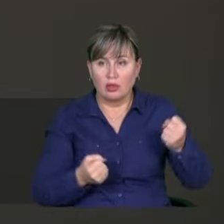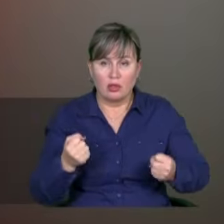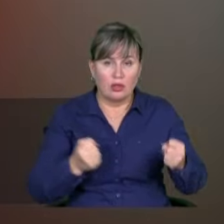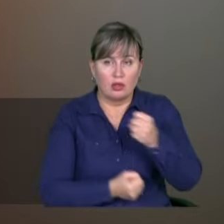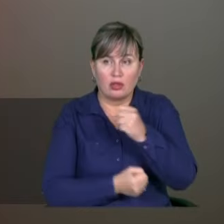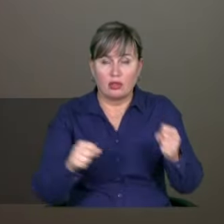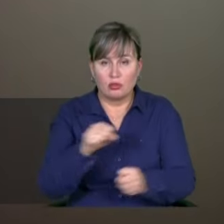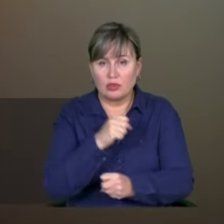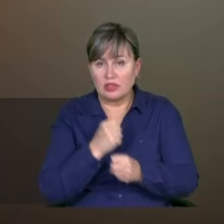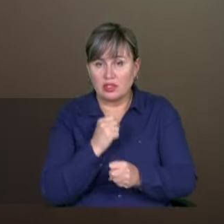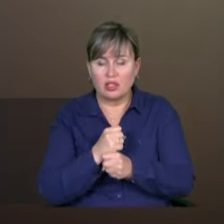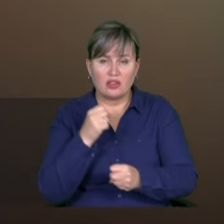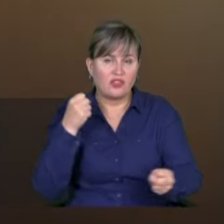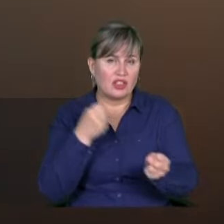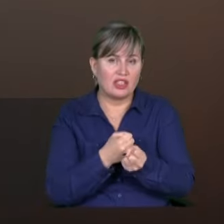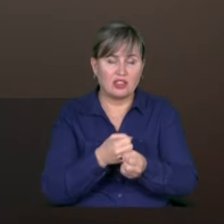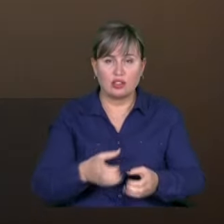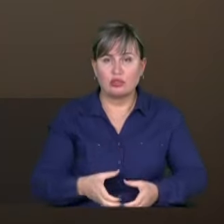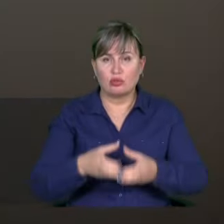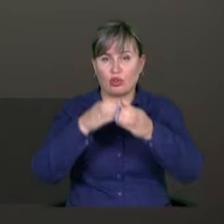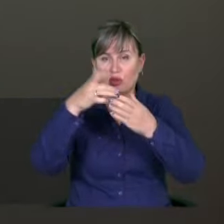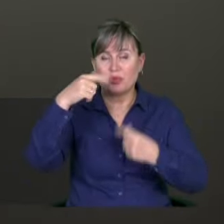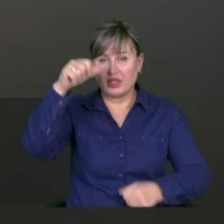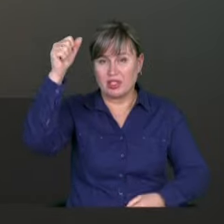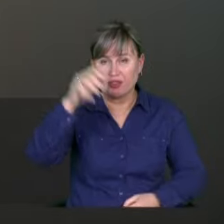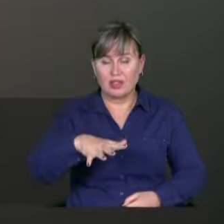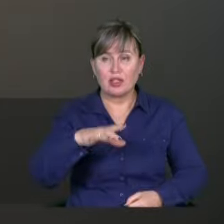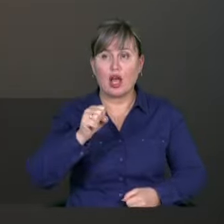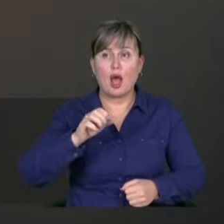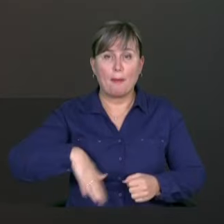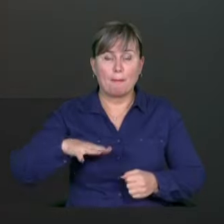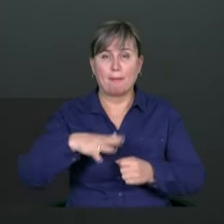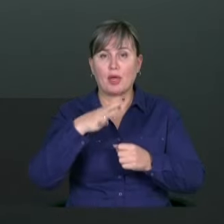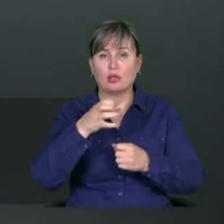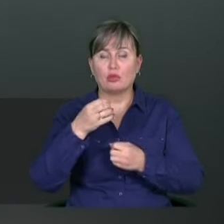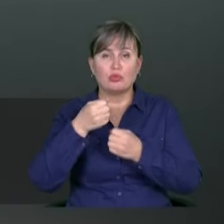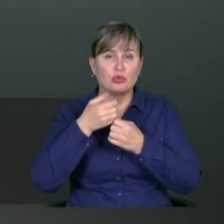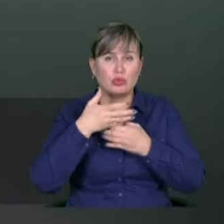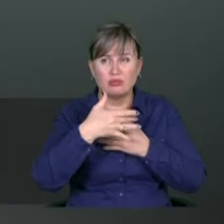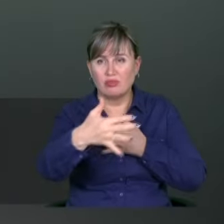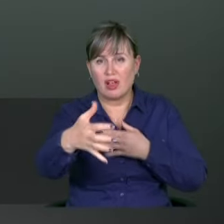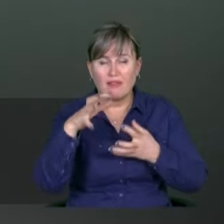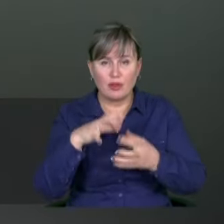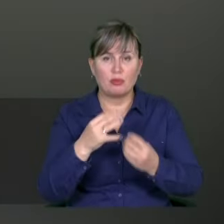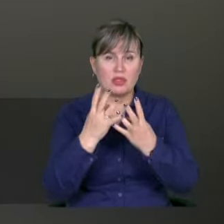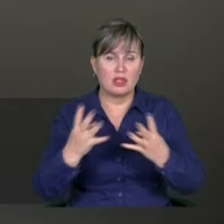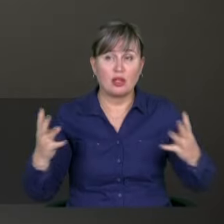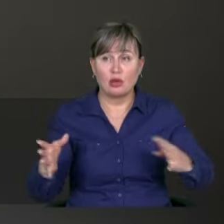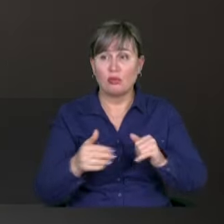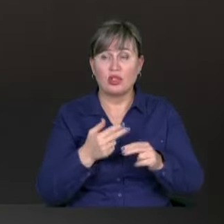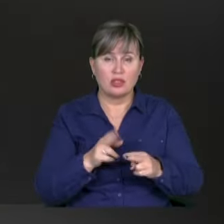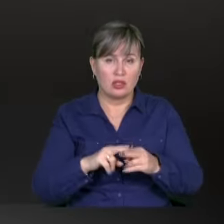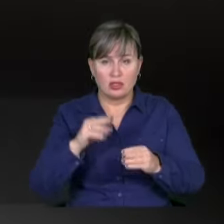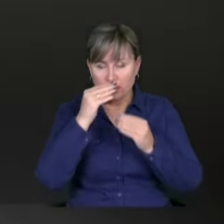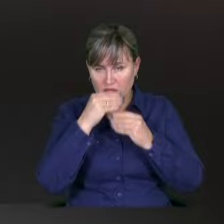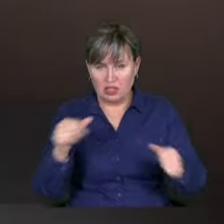рулевым управлением и врезался в столб освещения, затем протаранил несколько авто и металлический забор, после чего скрылся